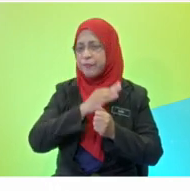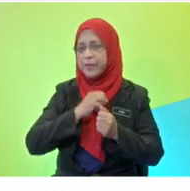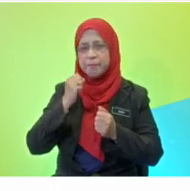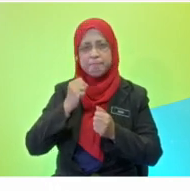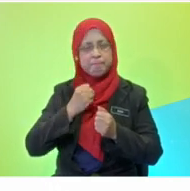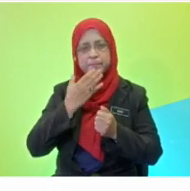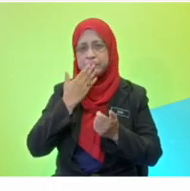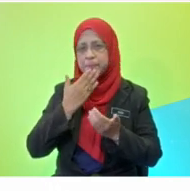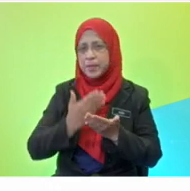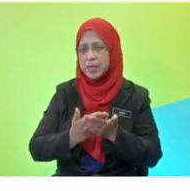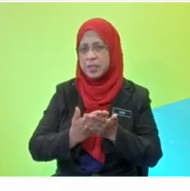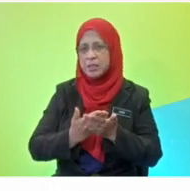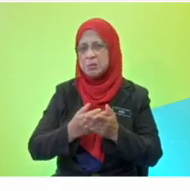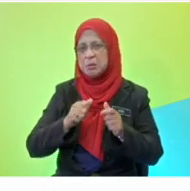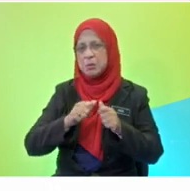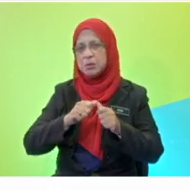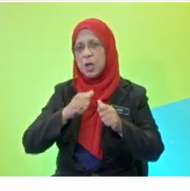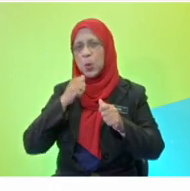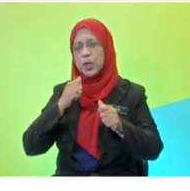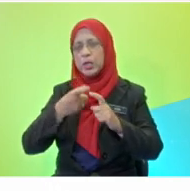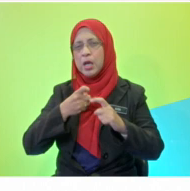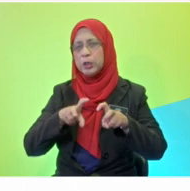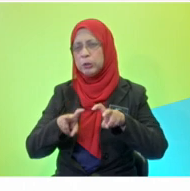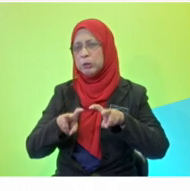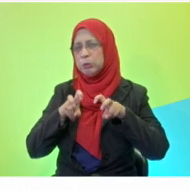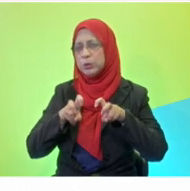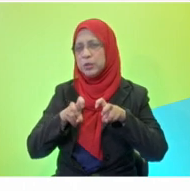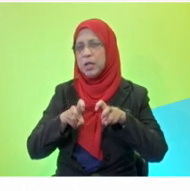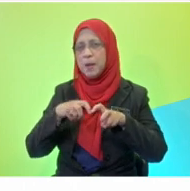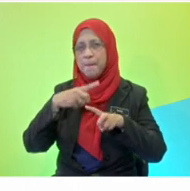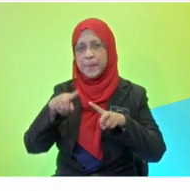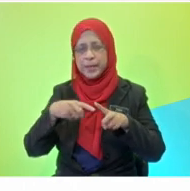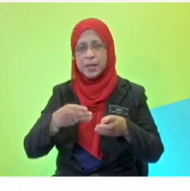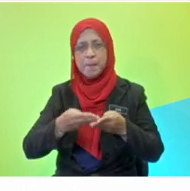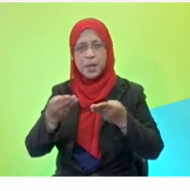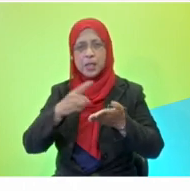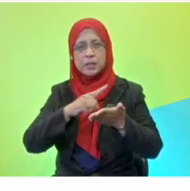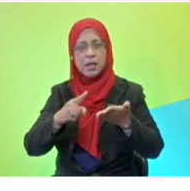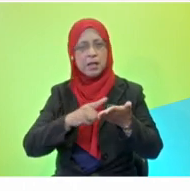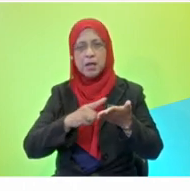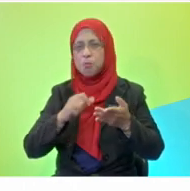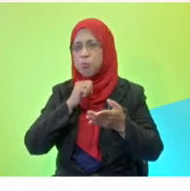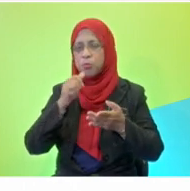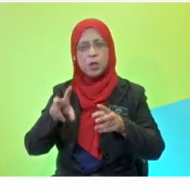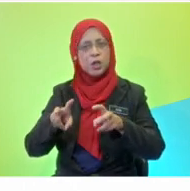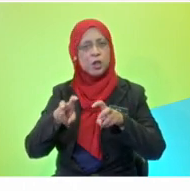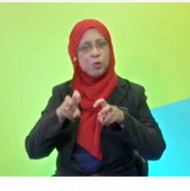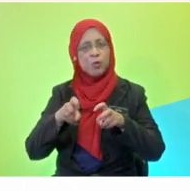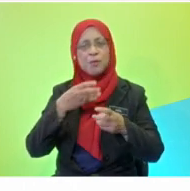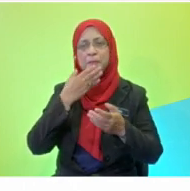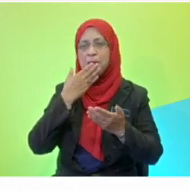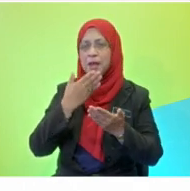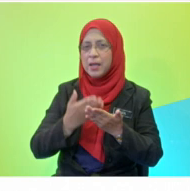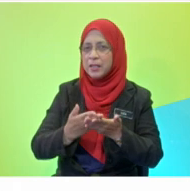menjauhi sifat bakhil ah bila dia beri zakat dia akan jadi Pemurah lagi sebab itu orang yang memberi ini Syariah sebenarnya